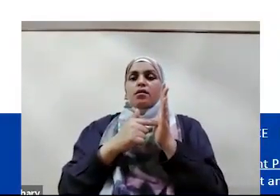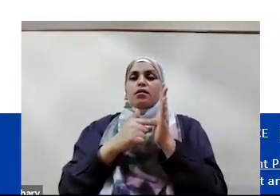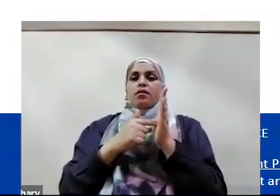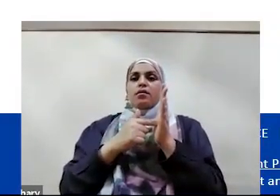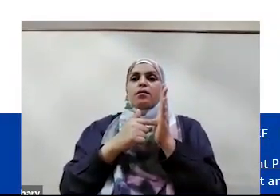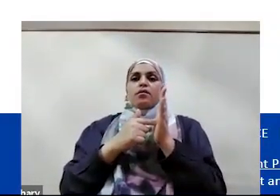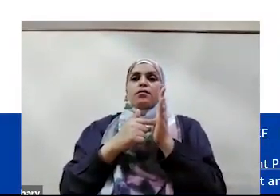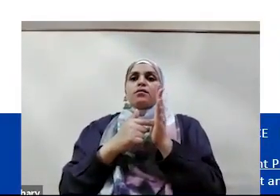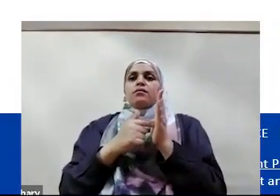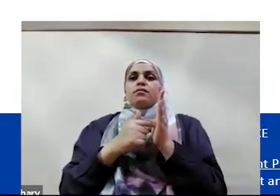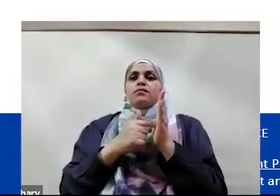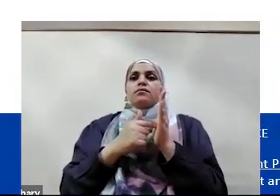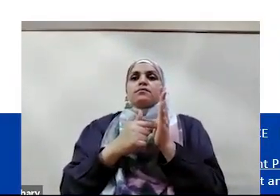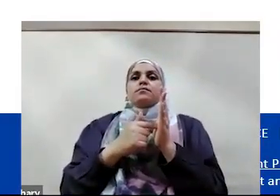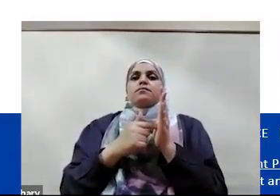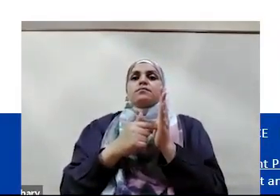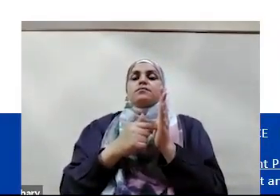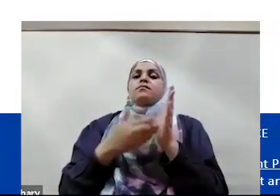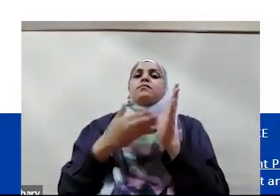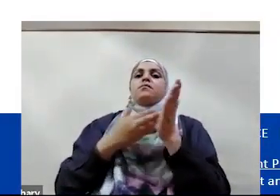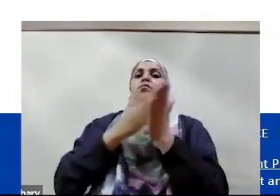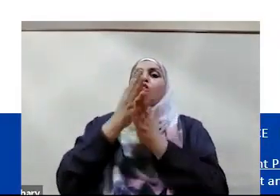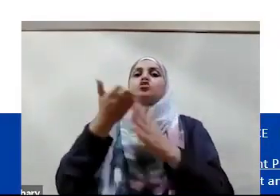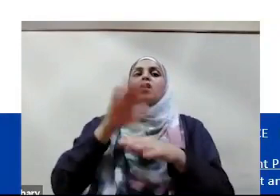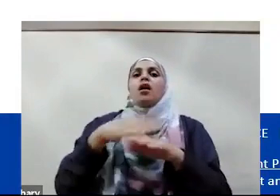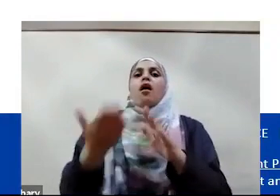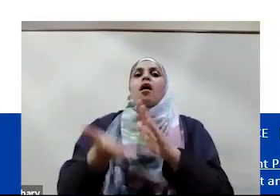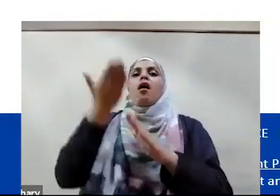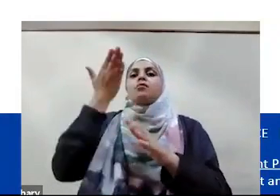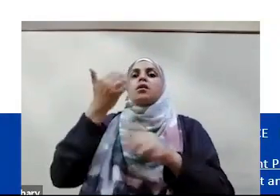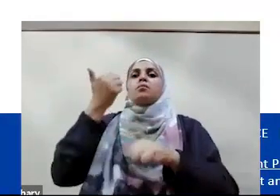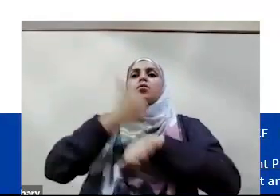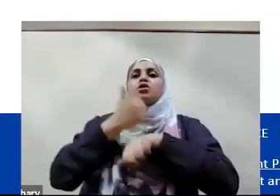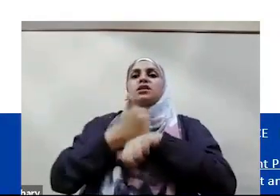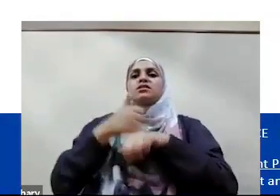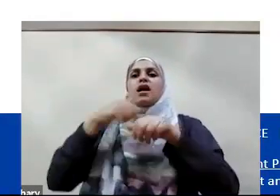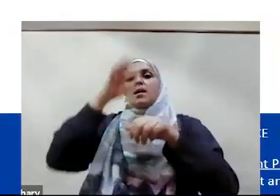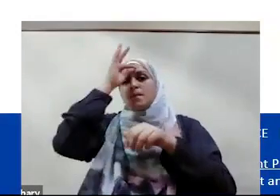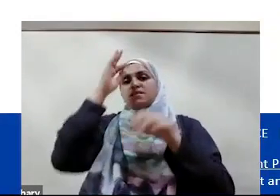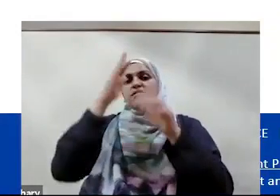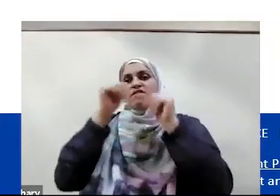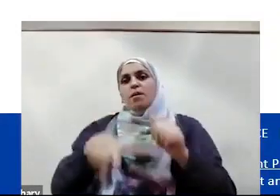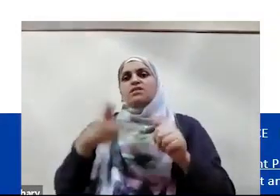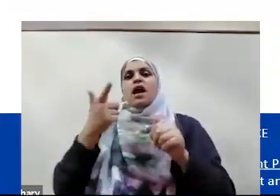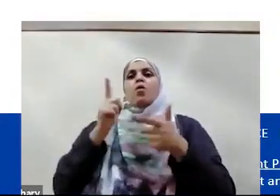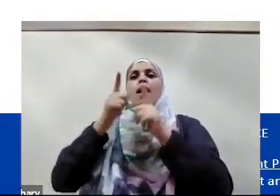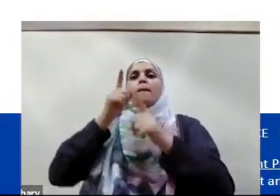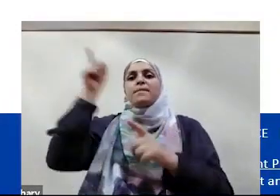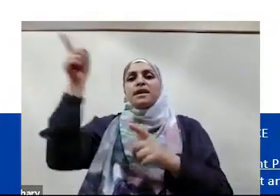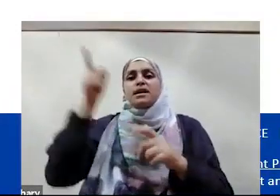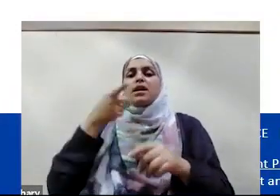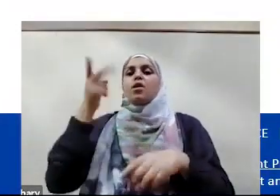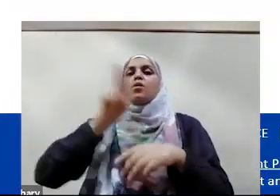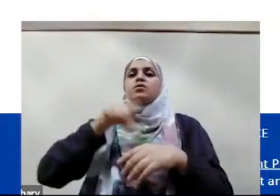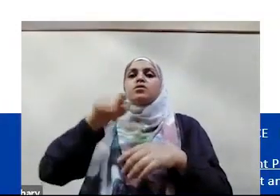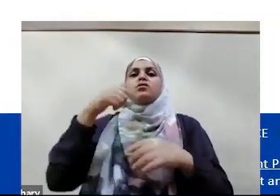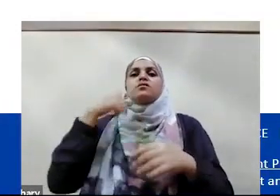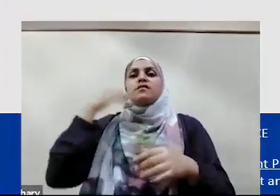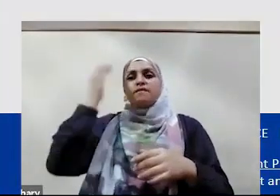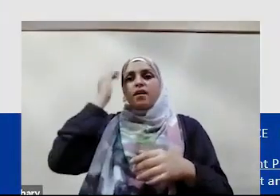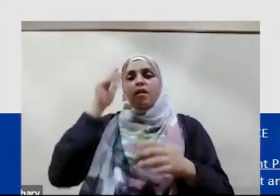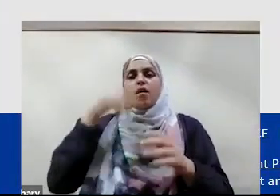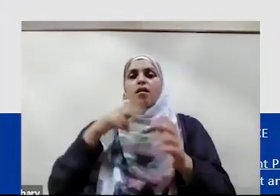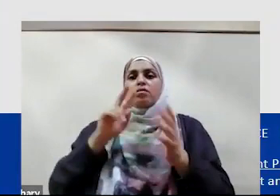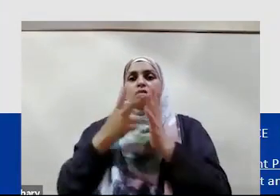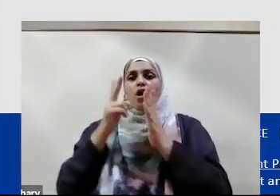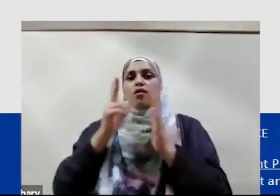بيعدي على أكتر من مؤسسة سواء في مصر أو في أمريكا، وإنكم ما بتقدروش طبعا تغيروا فيه